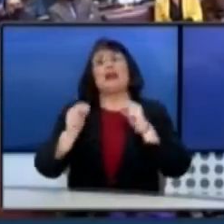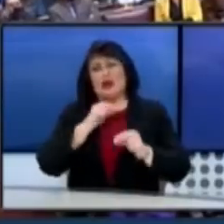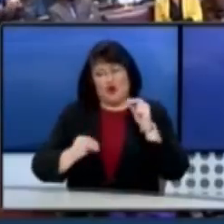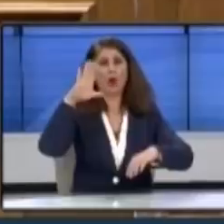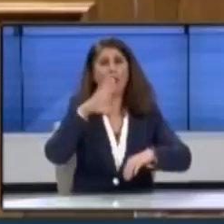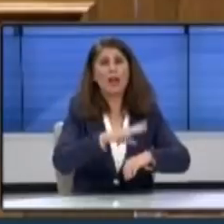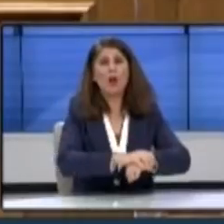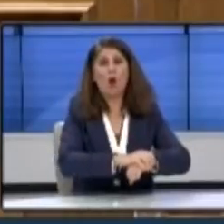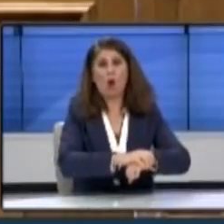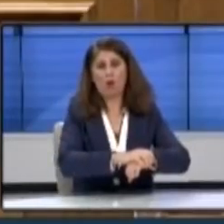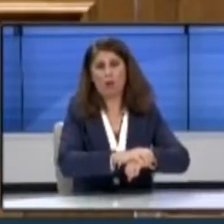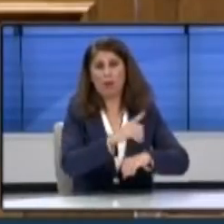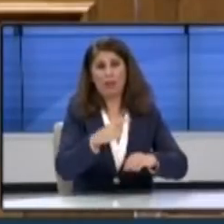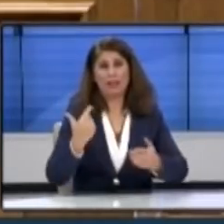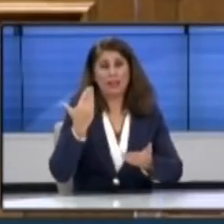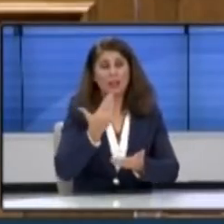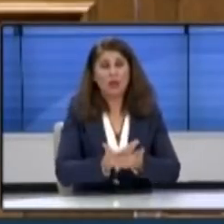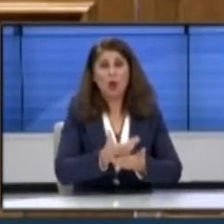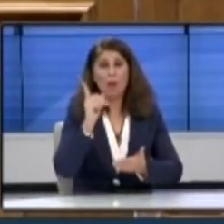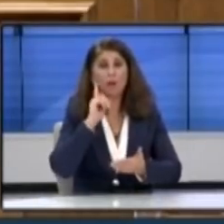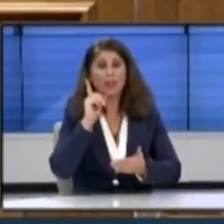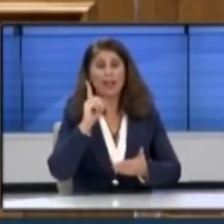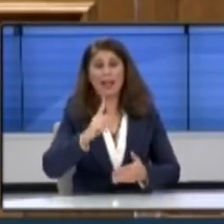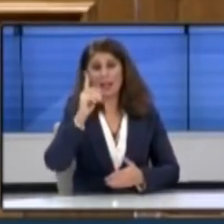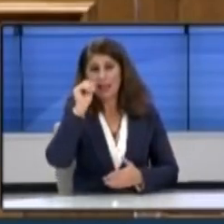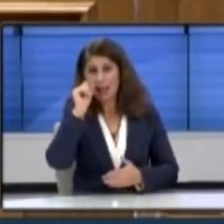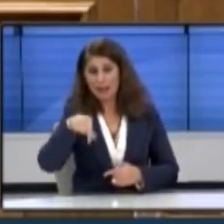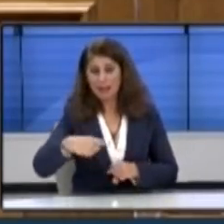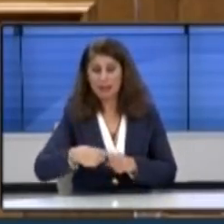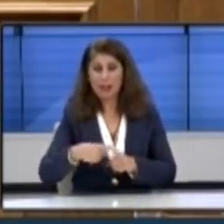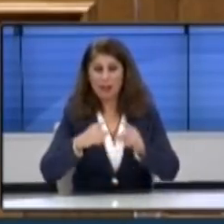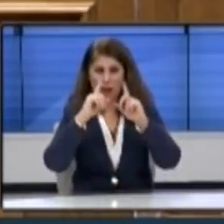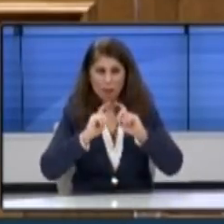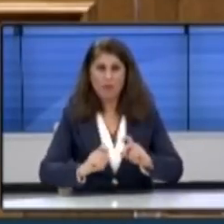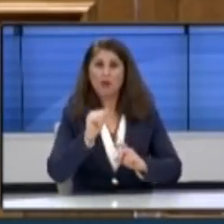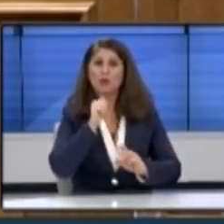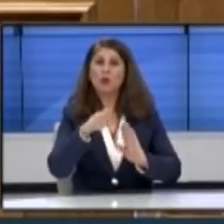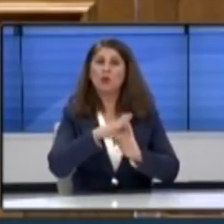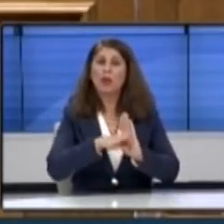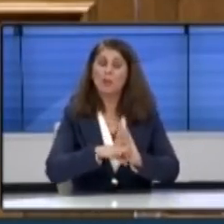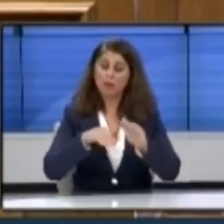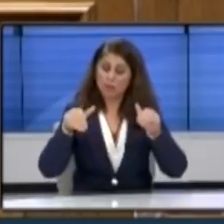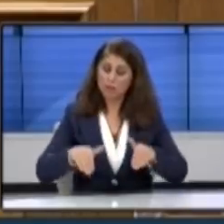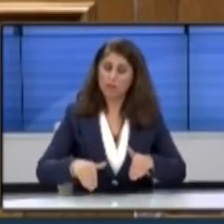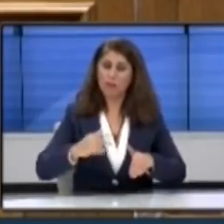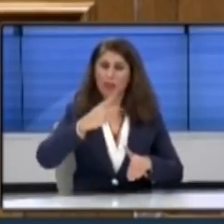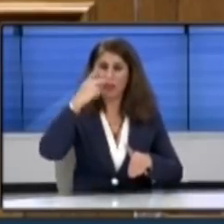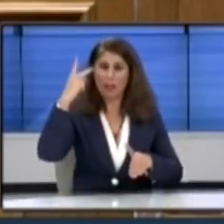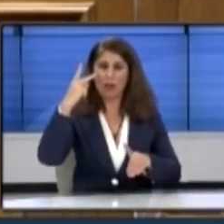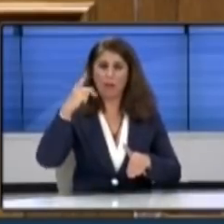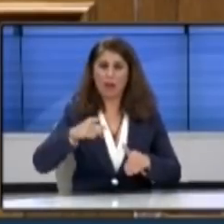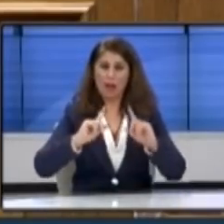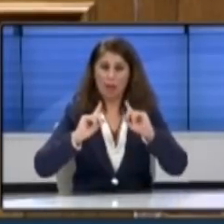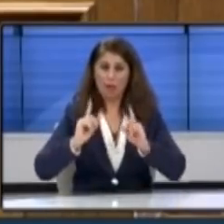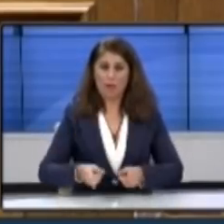οι εκλογές. Καλό τις Ελληνίδες και τους Έλληνες να επιβάλλουν το συνταγματικό τους καθήκον και δικαίωμα